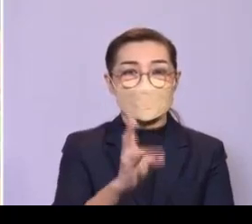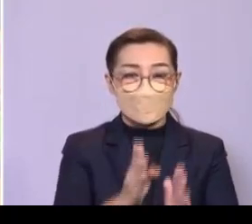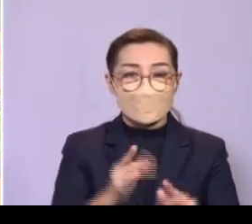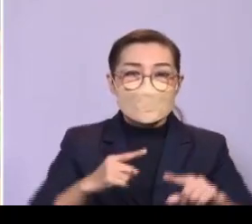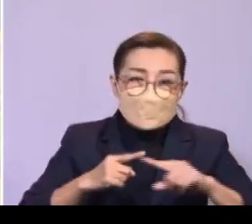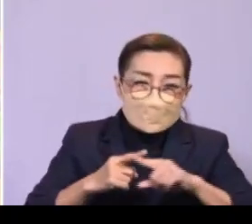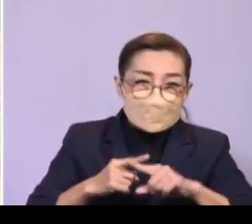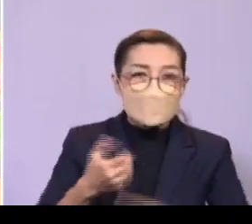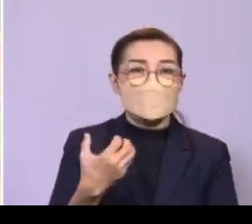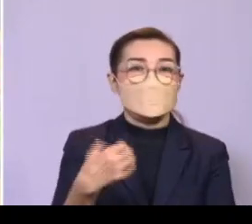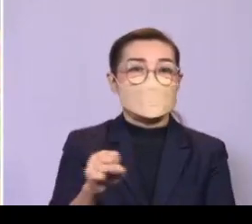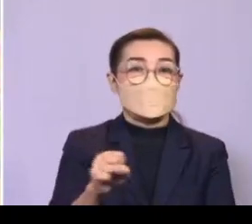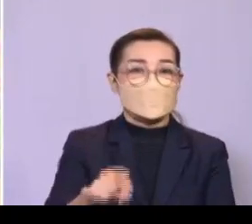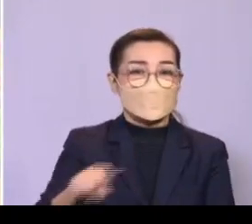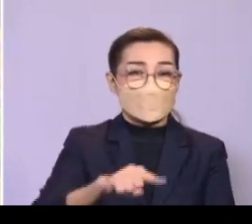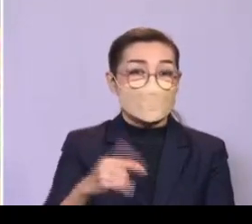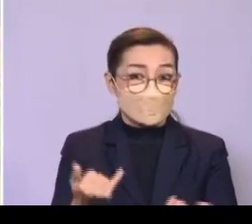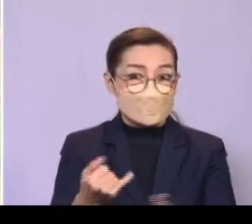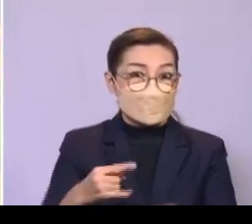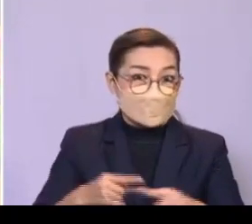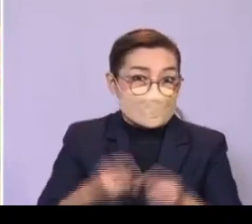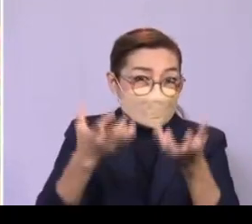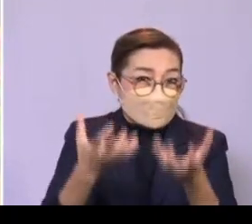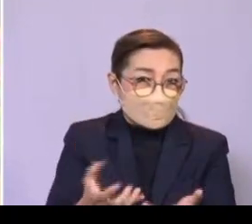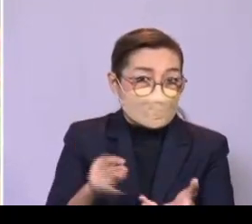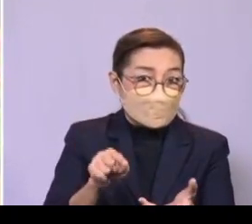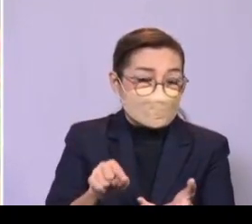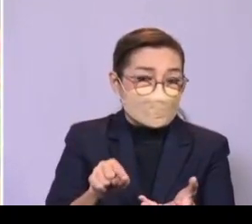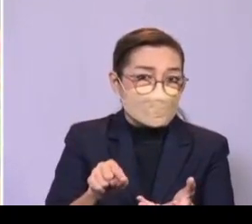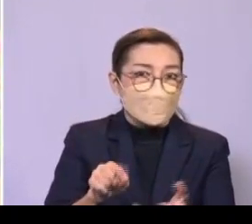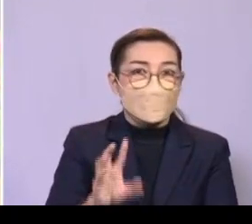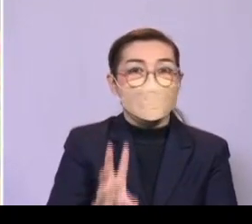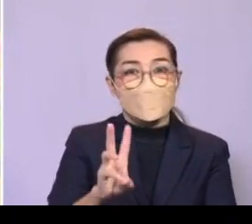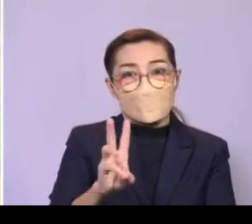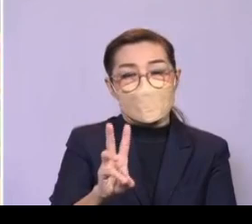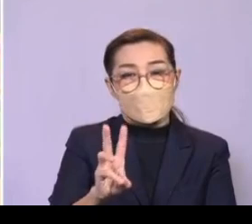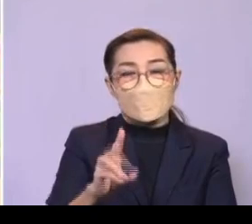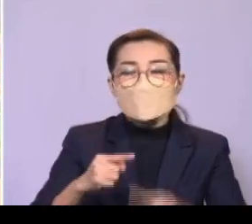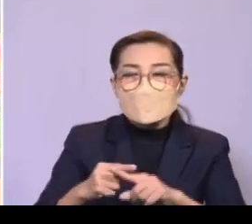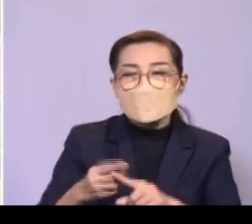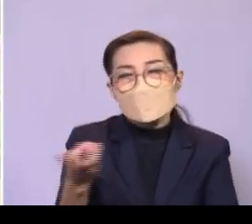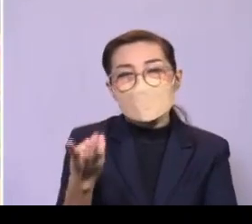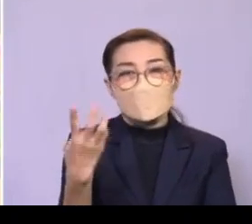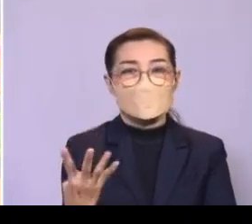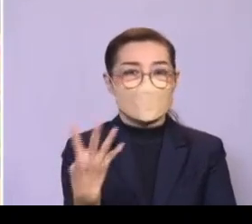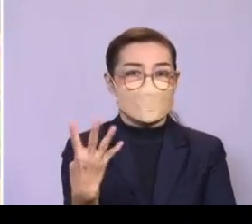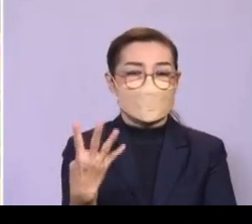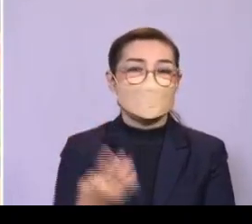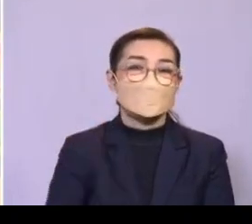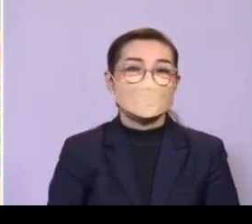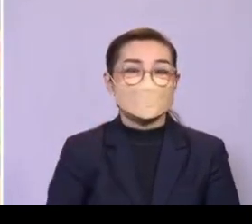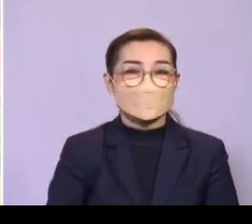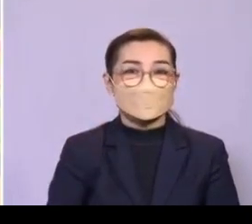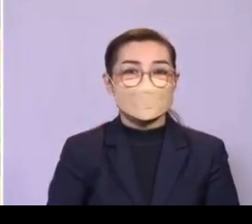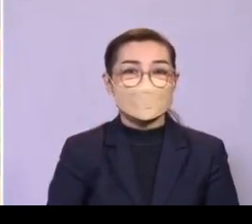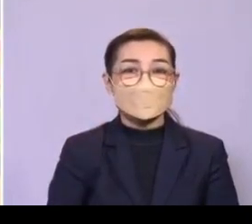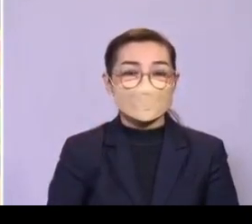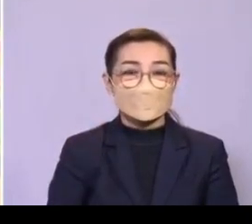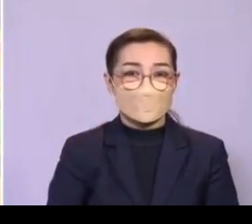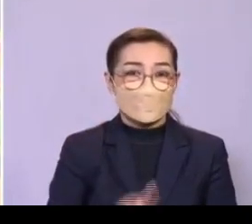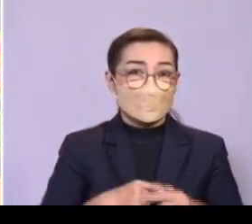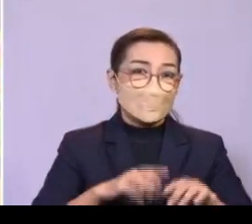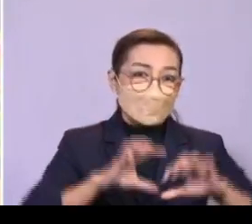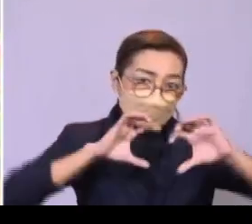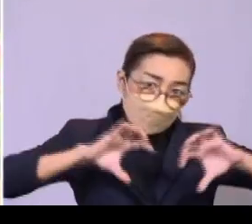าดเจ็บ10คนในจำนวนนี้บาดเจ็บสาหัส6คนบาดเจ็บเล็กน้อย4คนครับขณะที่ความช่วยเหลือเยียวยาจาก